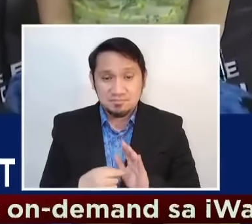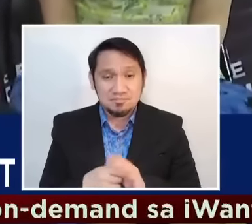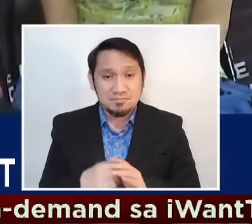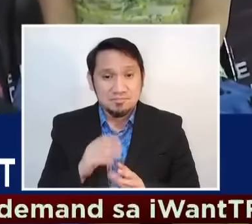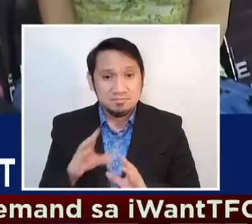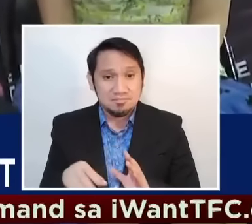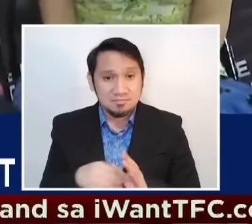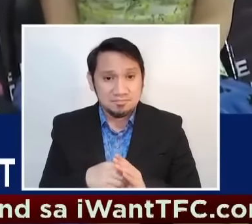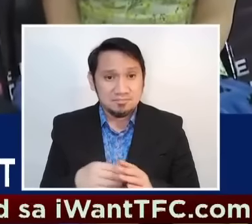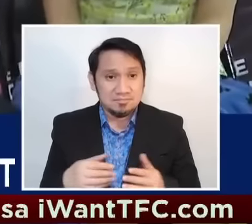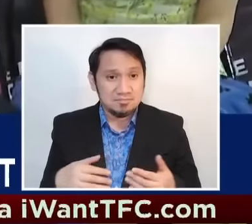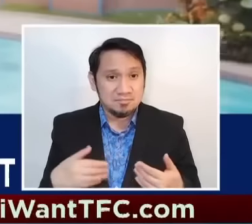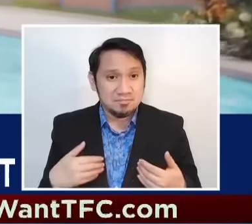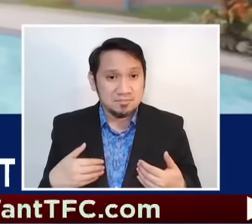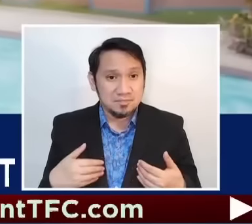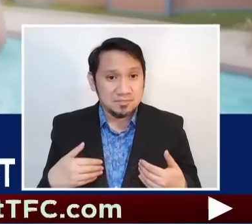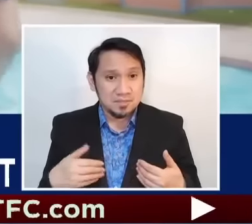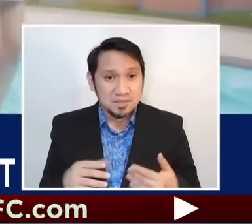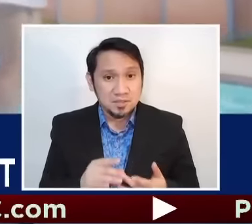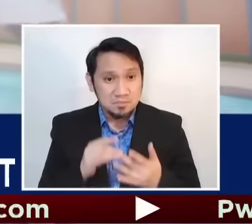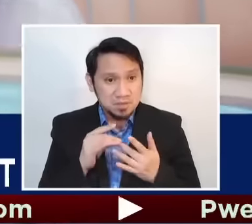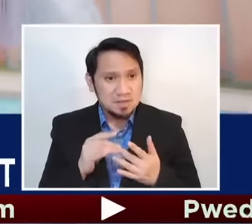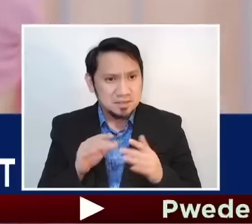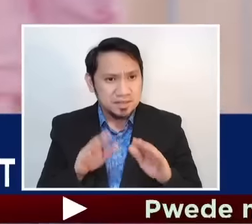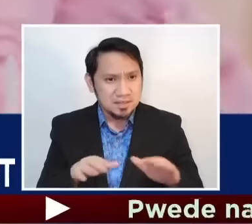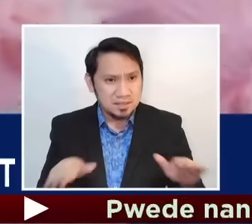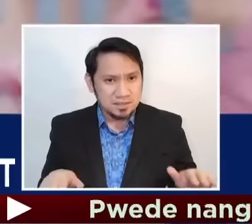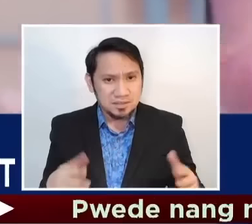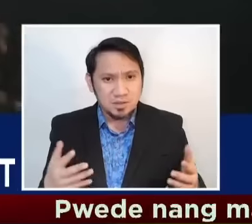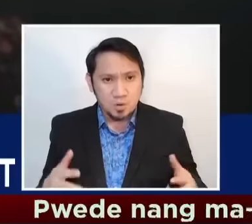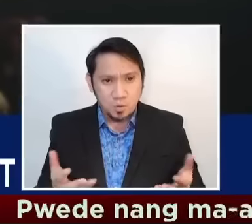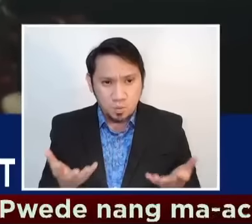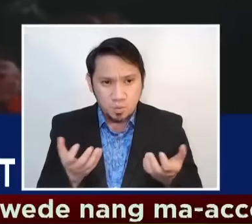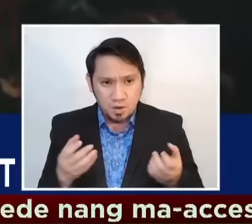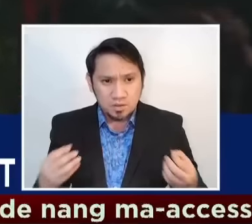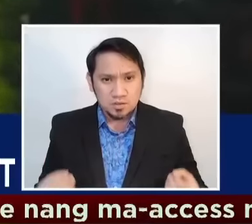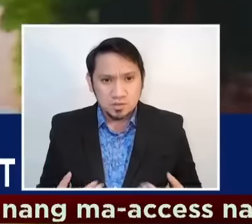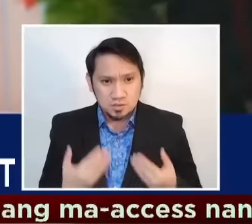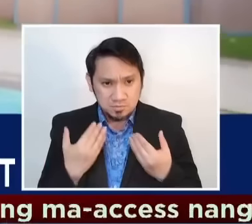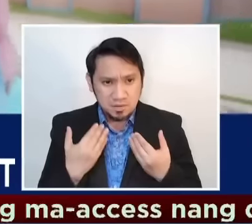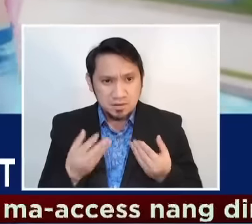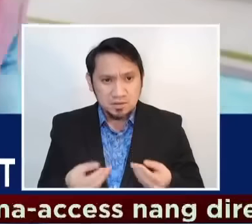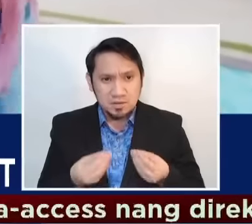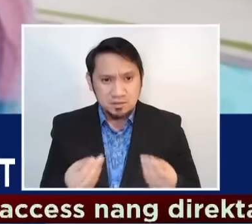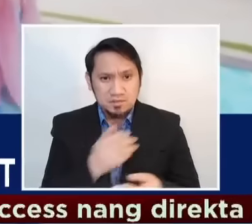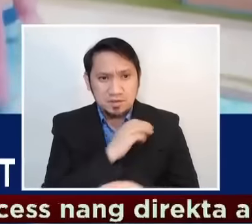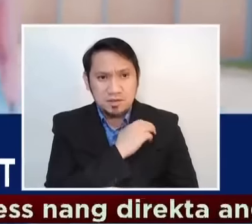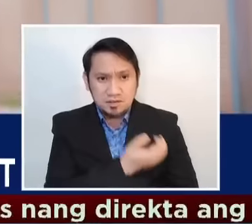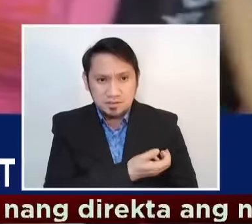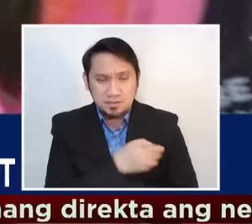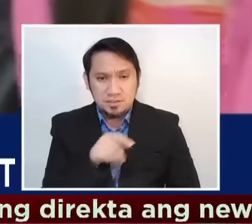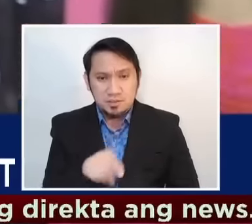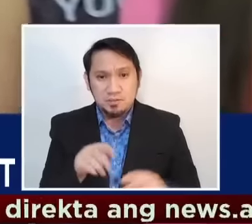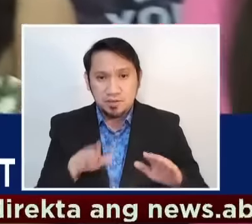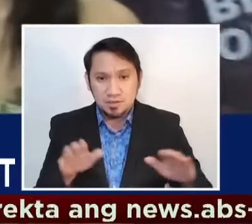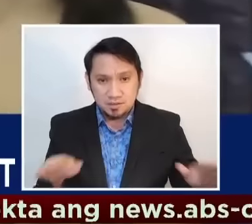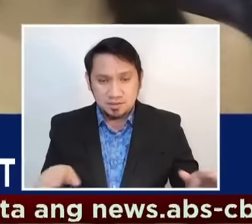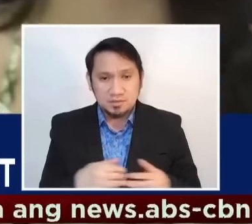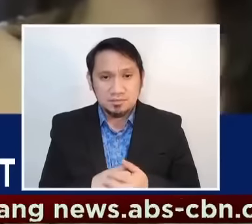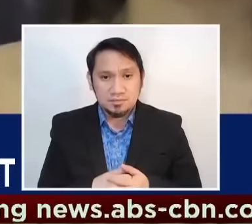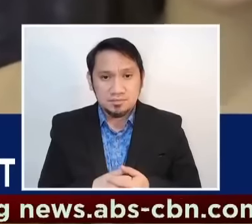talented kids with special needs. Hiling nilang ma-inspire at mabigyan ng energy ang mga bata na patuloy na mag-perform. Hindi pa